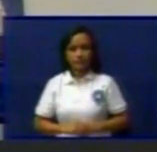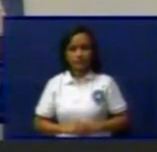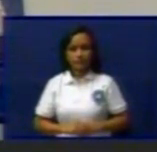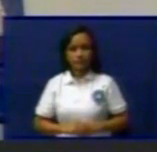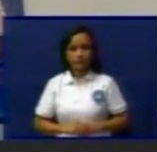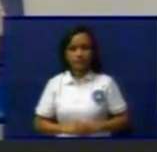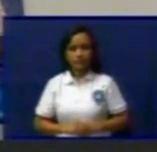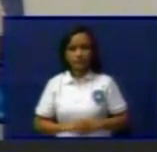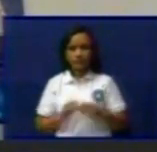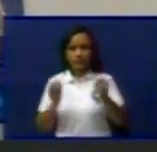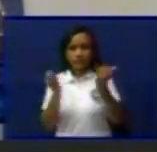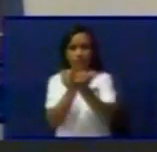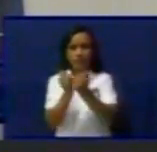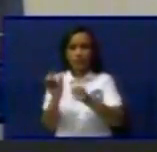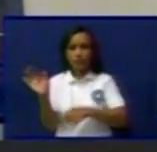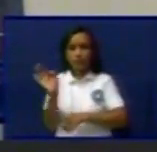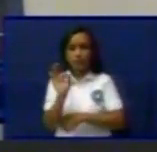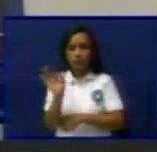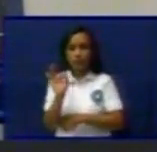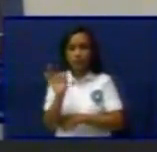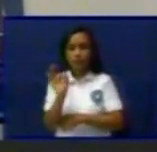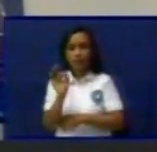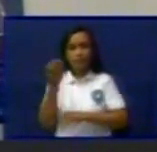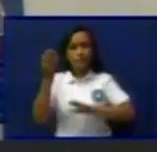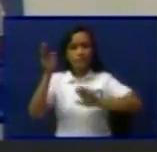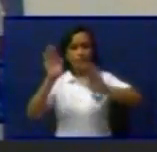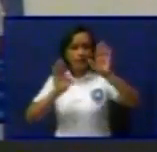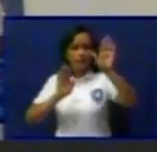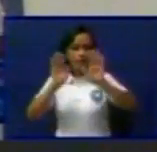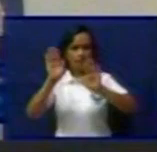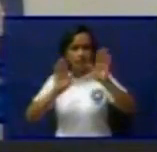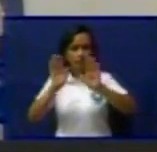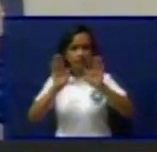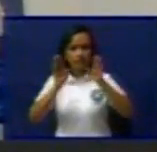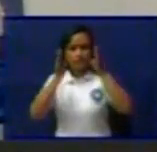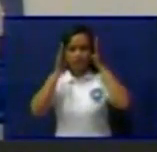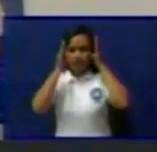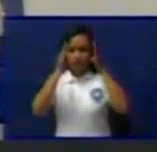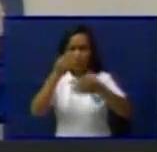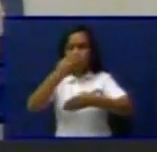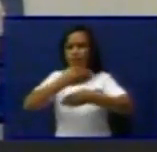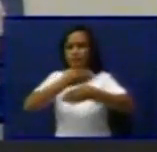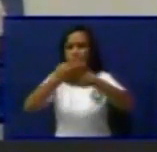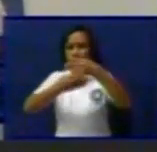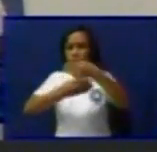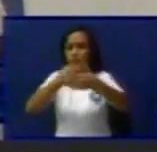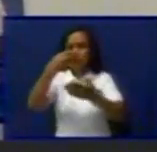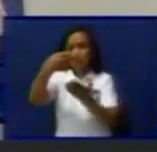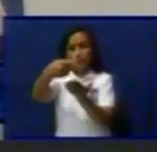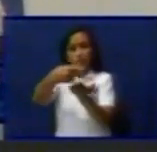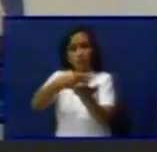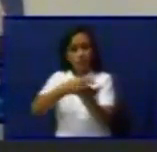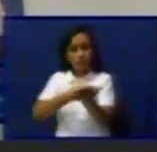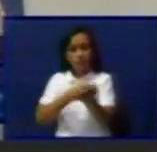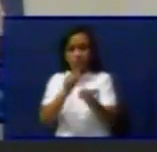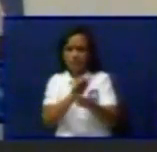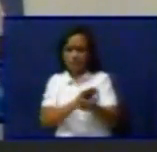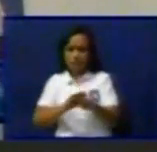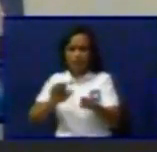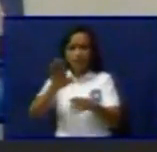同时，本项目的建设将吸引5万人以上来直接参与，运营期也会产生超过20万的就业岗位。 Al mismo tiempo, van a participar de forma directa en la construcción de este proyecto más